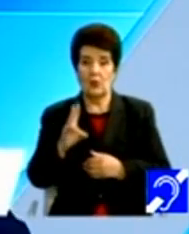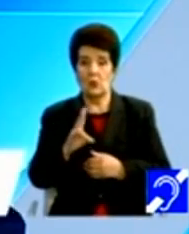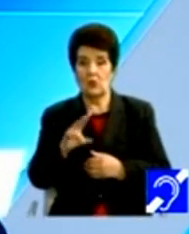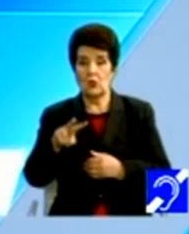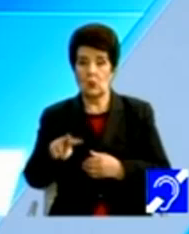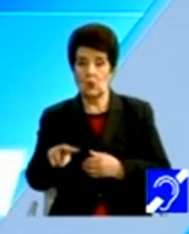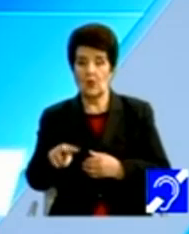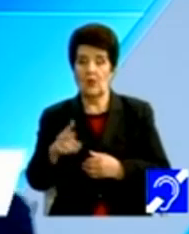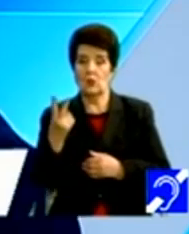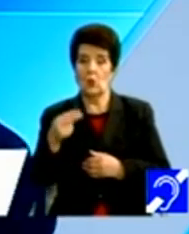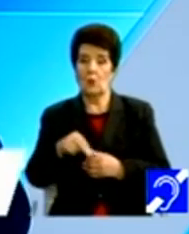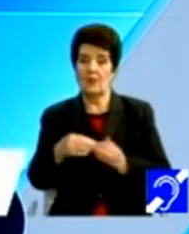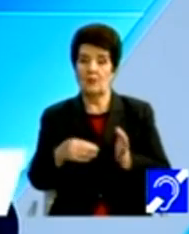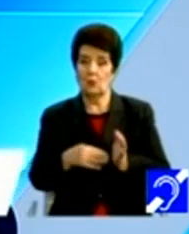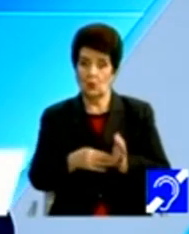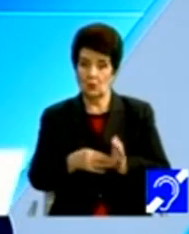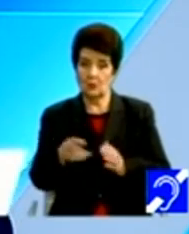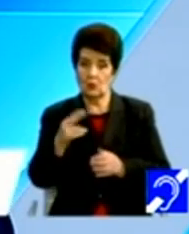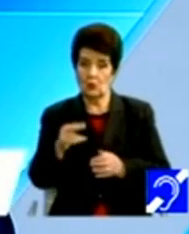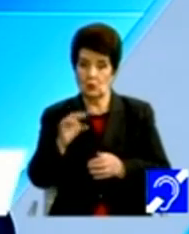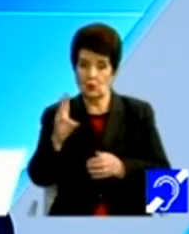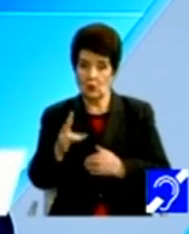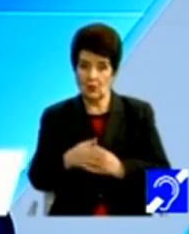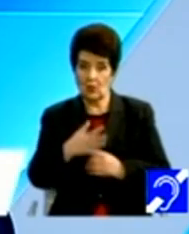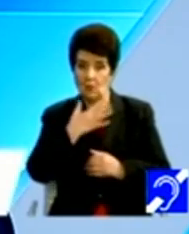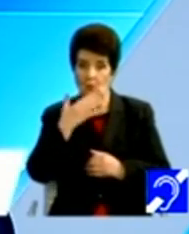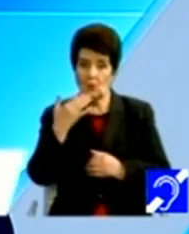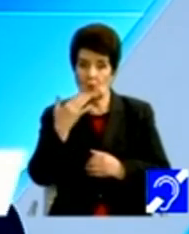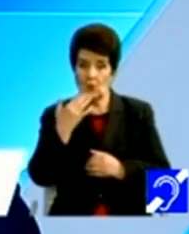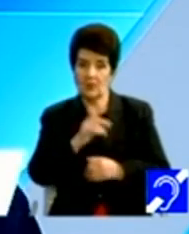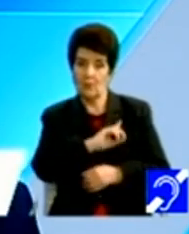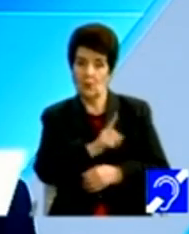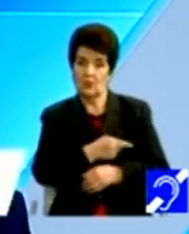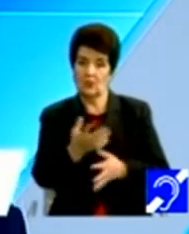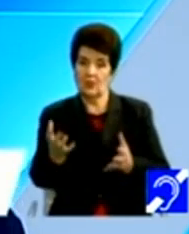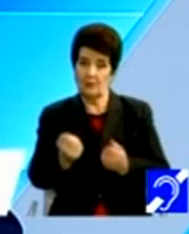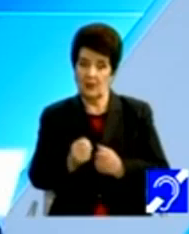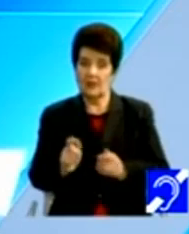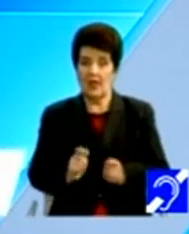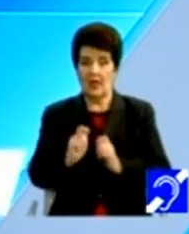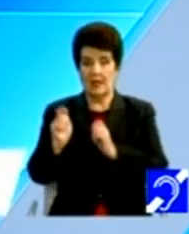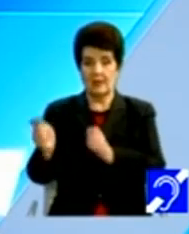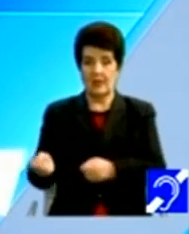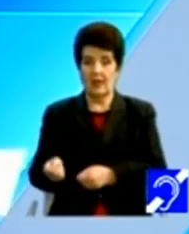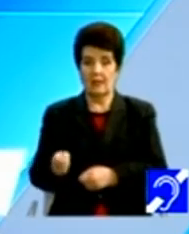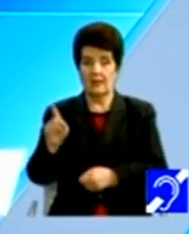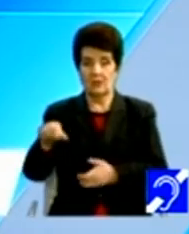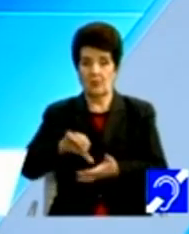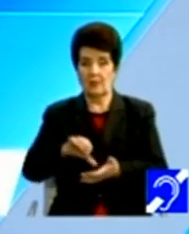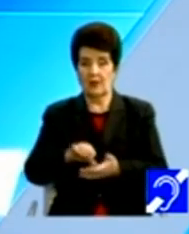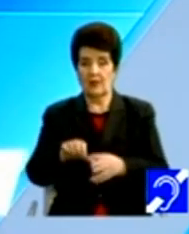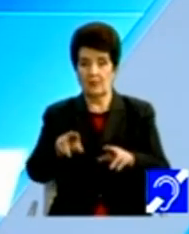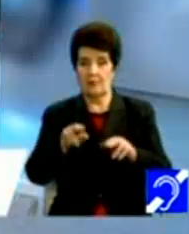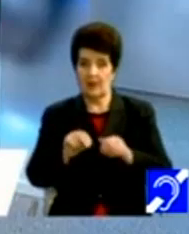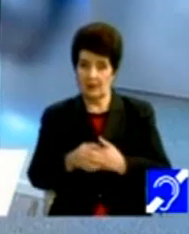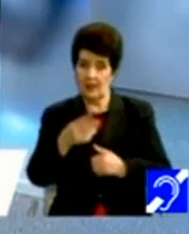iunie-iulie 2019, Dodon a primit prea multe împuterniciri care au fost date de către cei prezenți în Parlament.